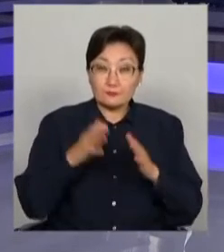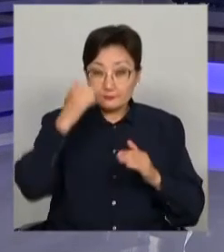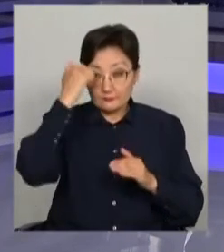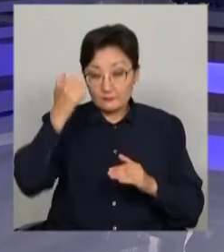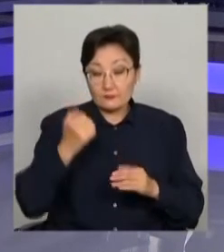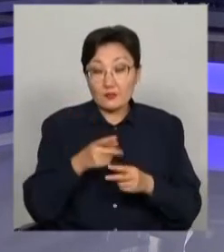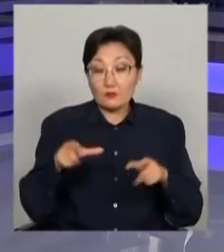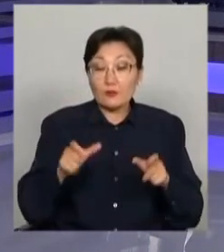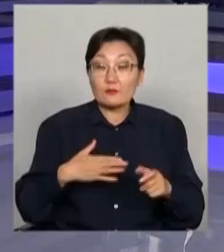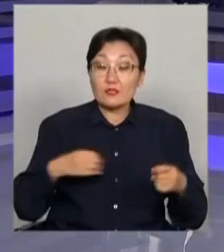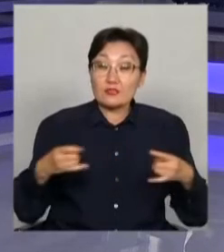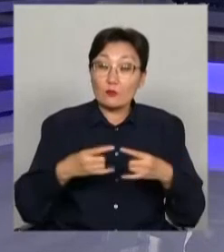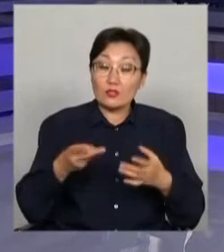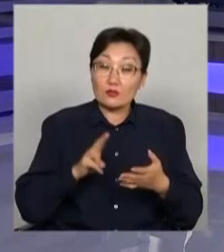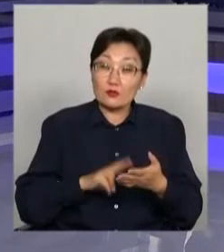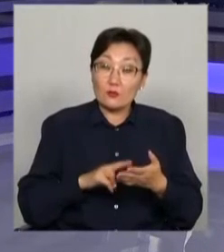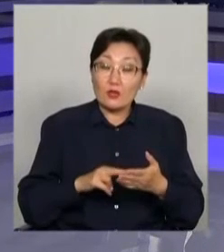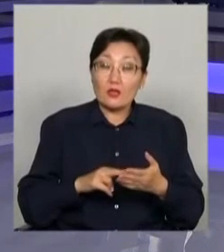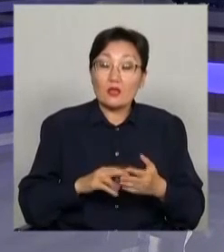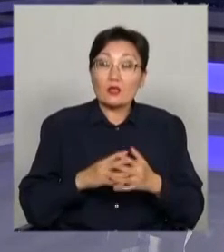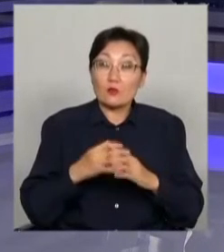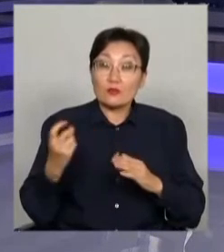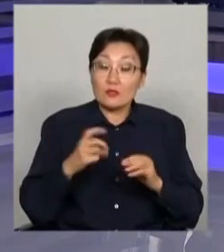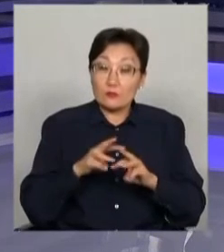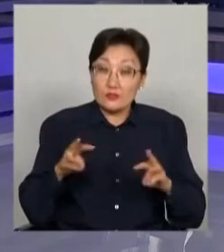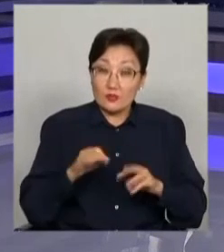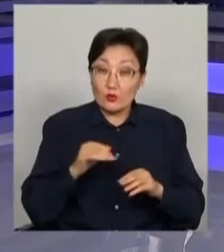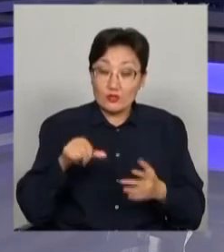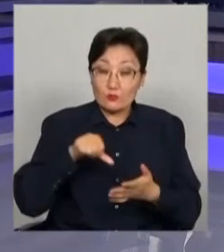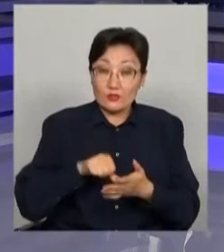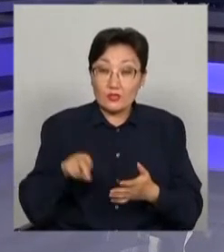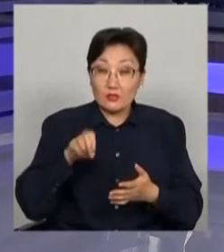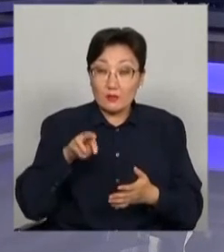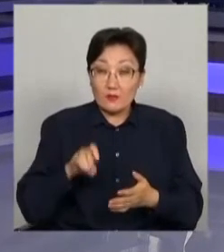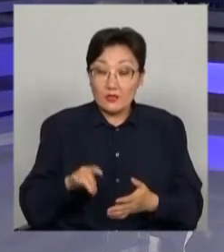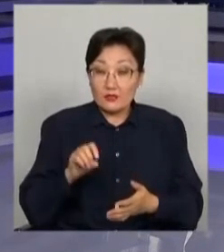Құрметті көрермен, бізбен тікелей байланысқа шыққан елдің ауыл шаруашылығы министрлігінің ресми өкілі Дамир Егізбаев болатын.